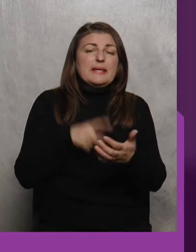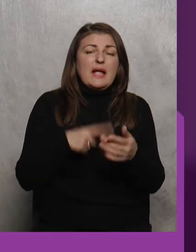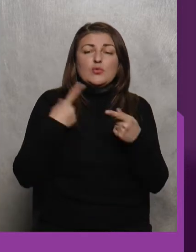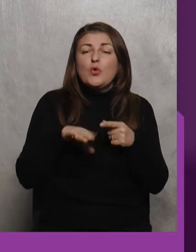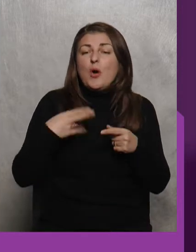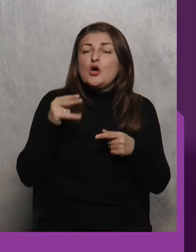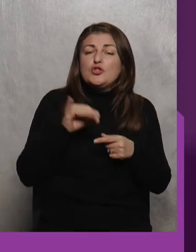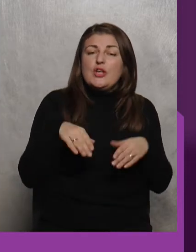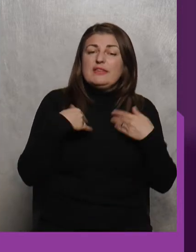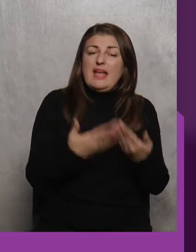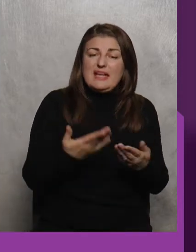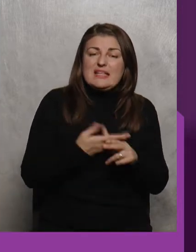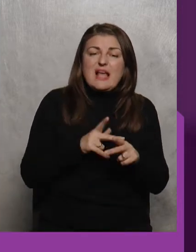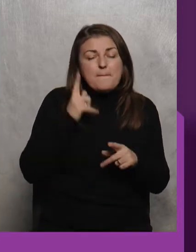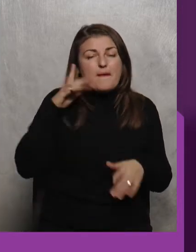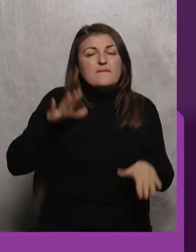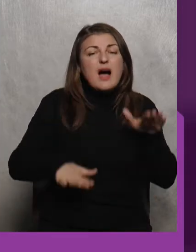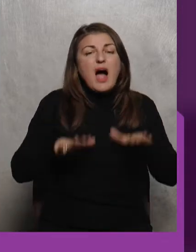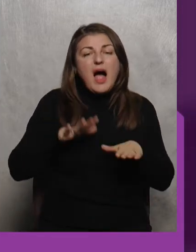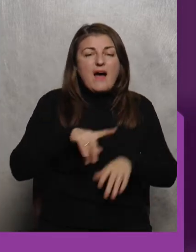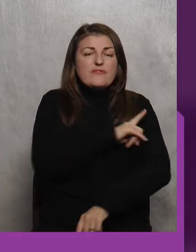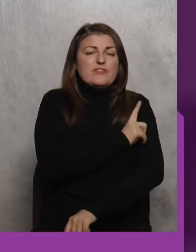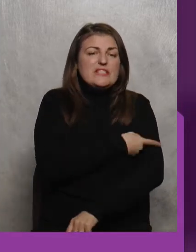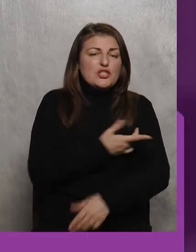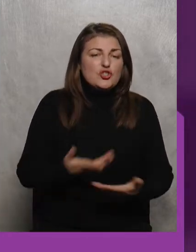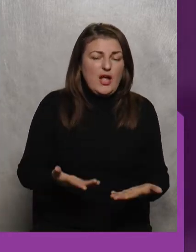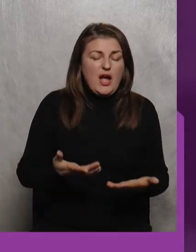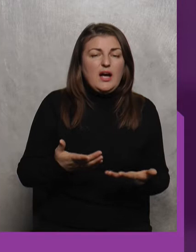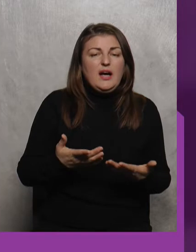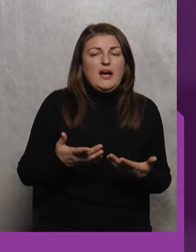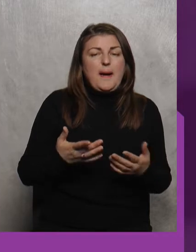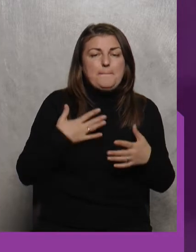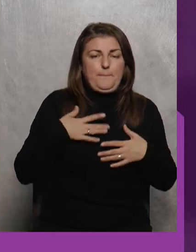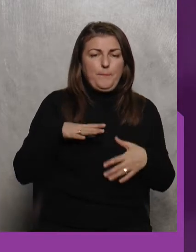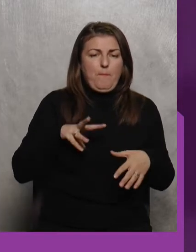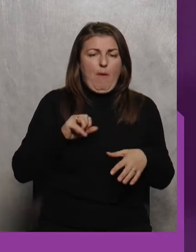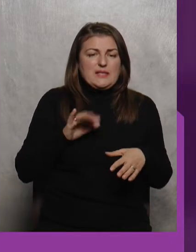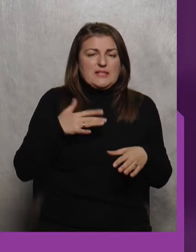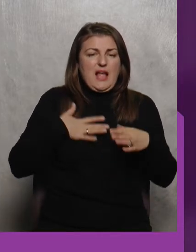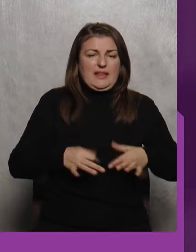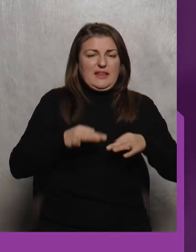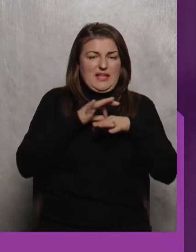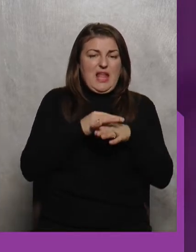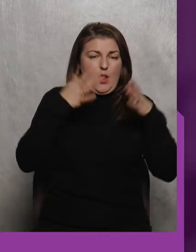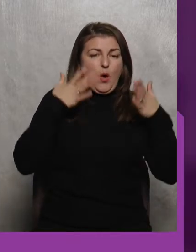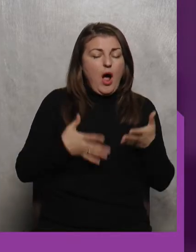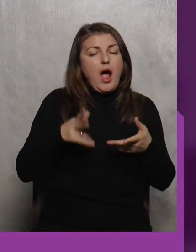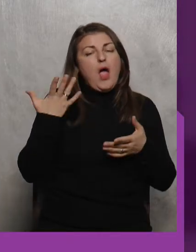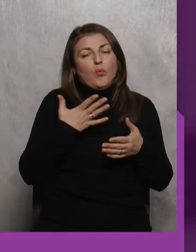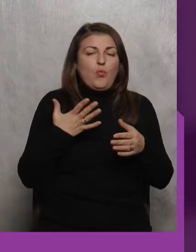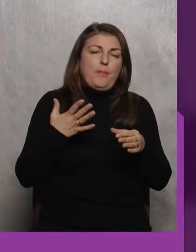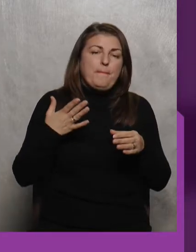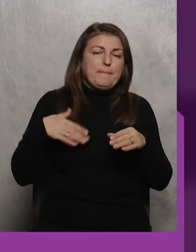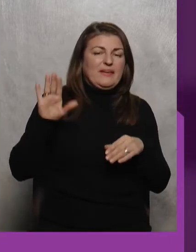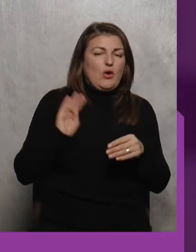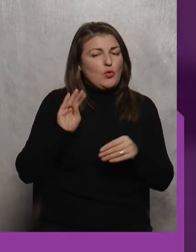приводу. Чи дає от саме вага фізична, маса тулуба якусь перевагу?